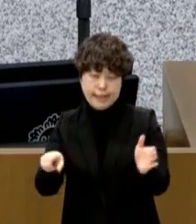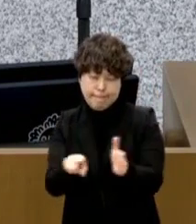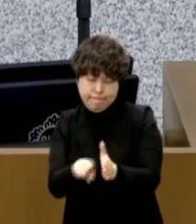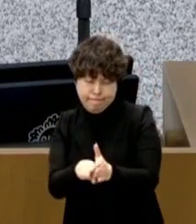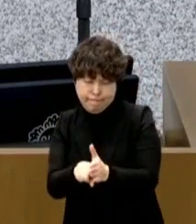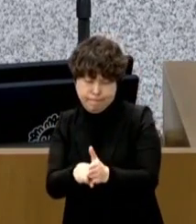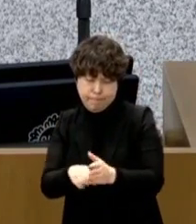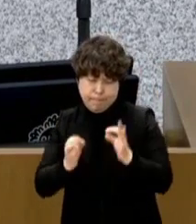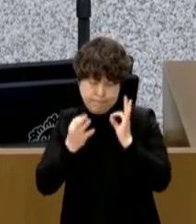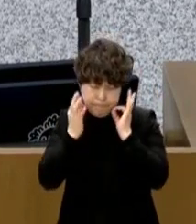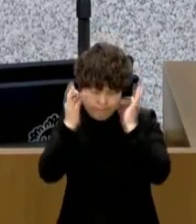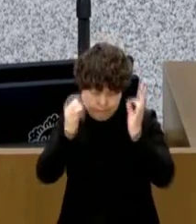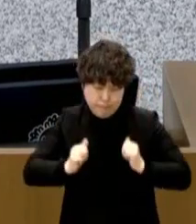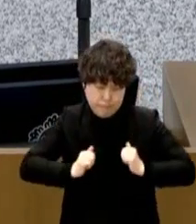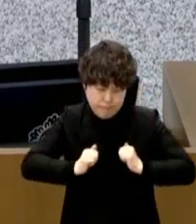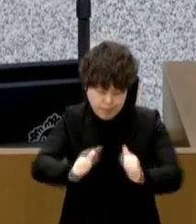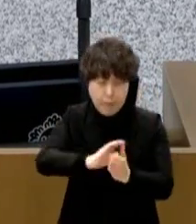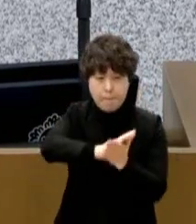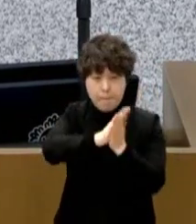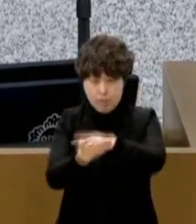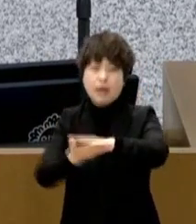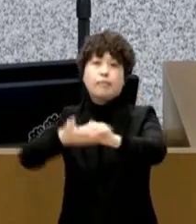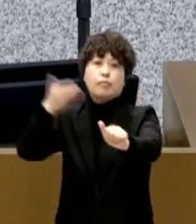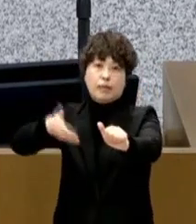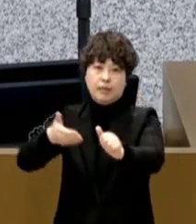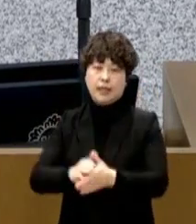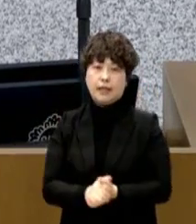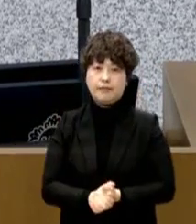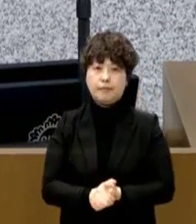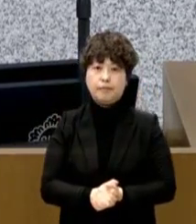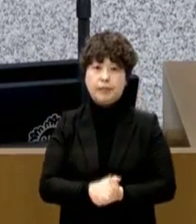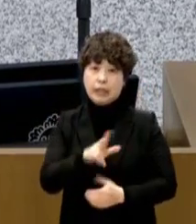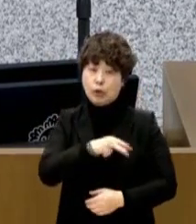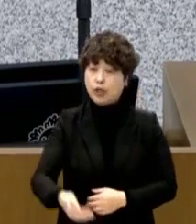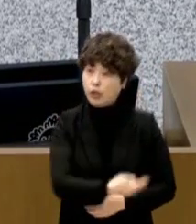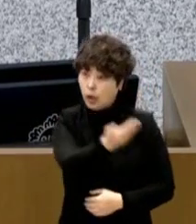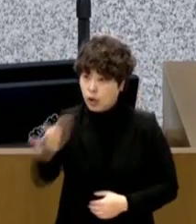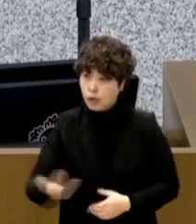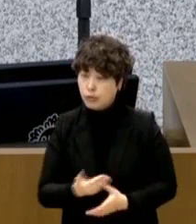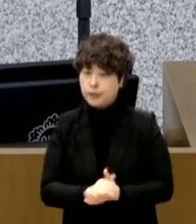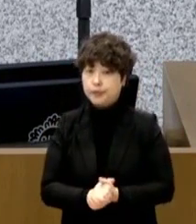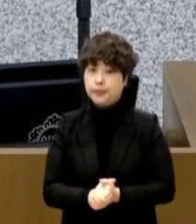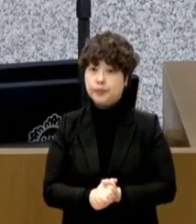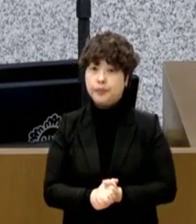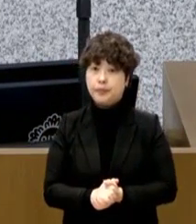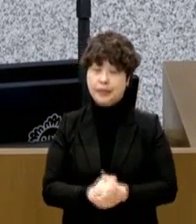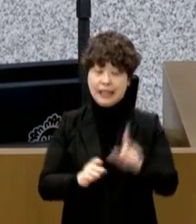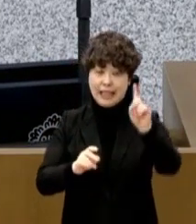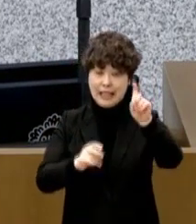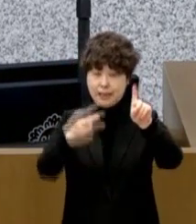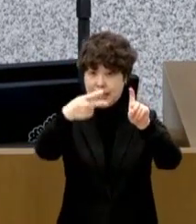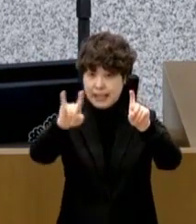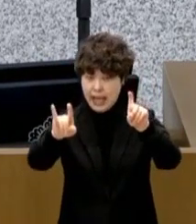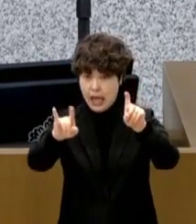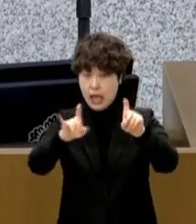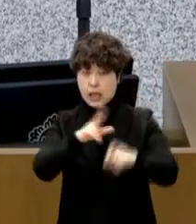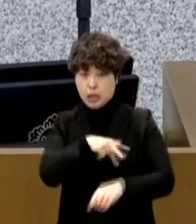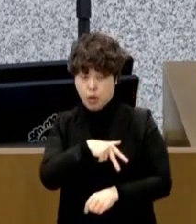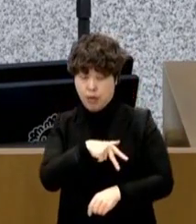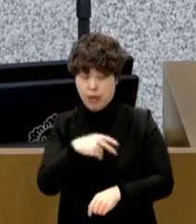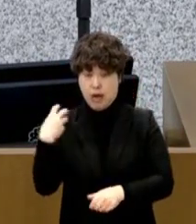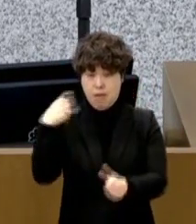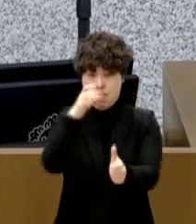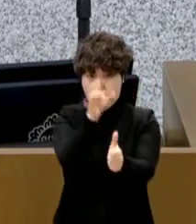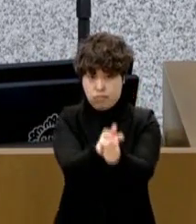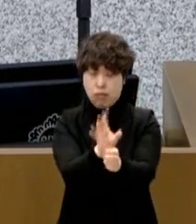일전에 반드시 변화를 이뤄냅시다. 동료의원 여러분, 11대 경기도의회도 이제 임기 절반을